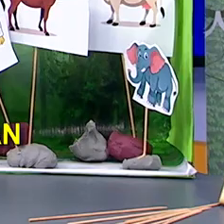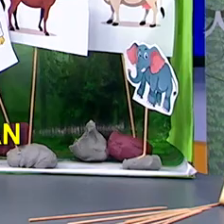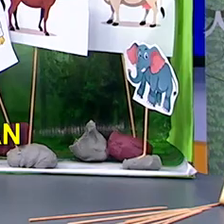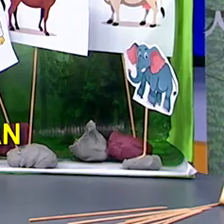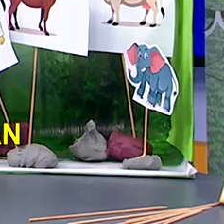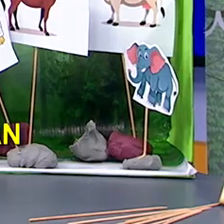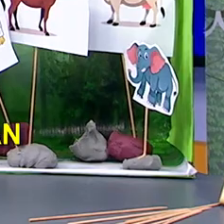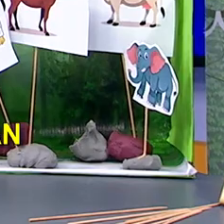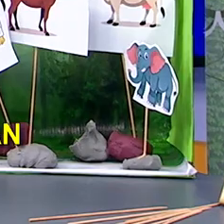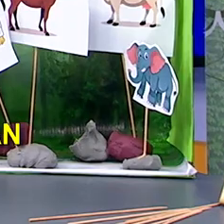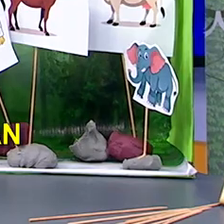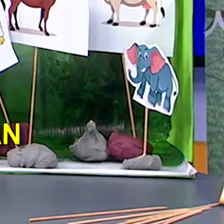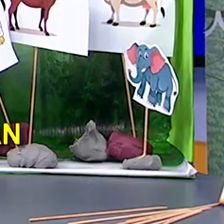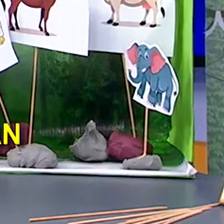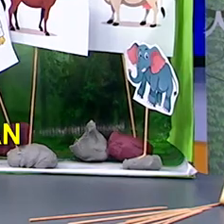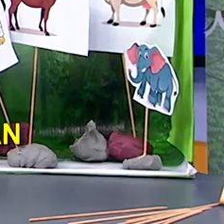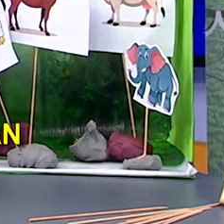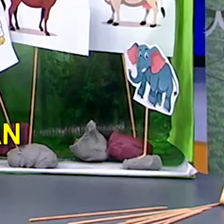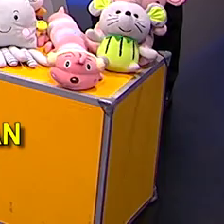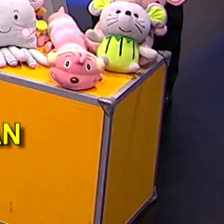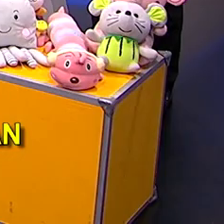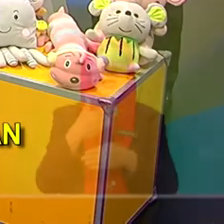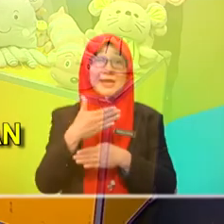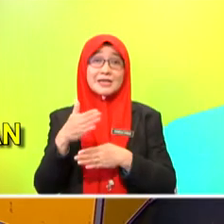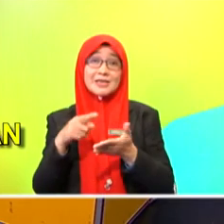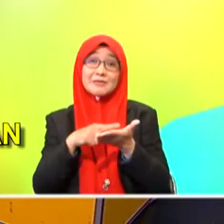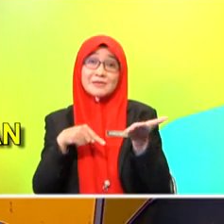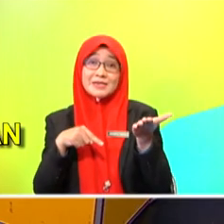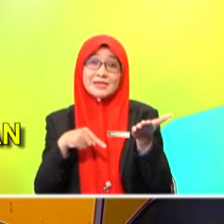Itu gambar apa tu Ria? Ini cikgu. Ikan apa tu?